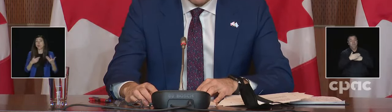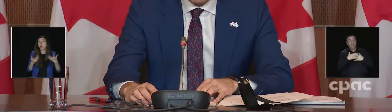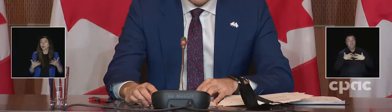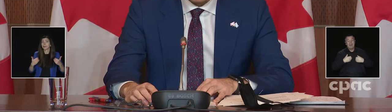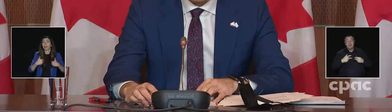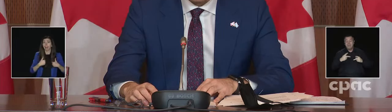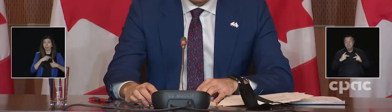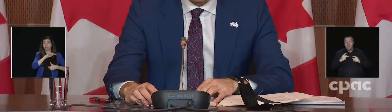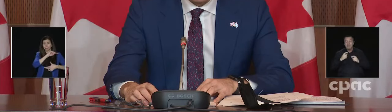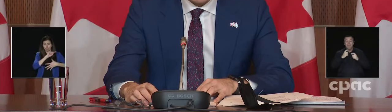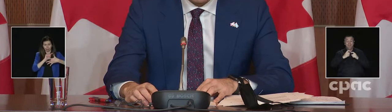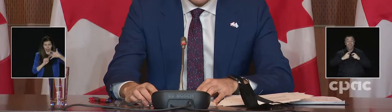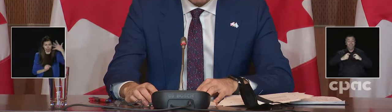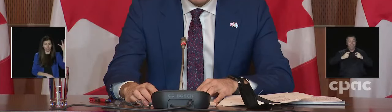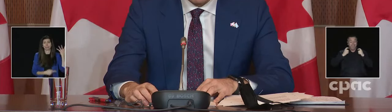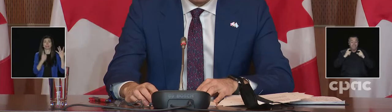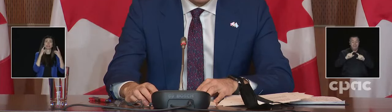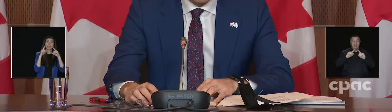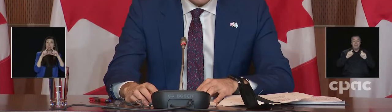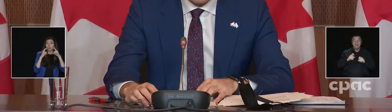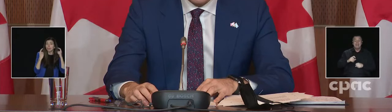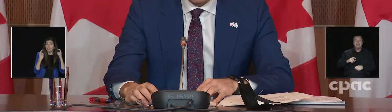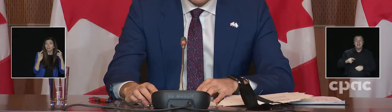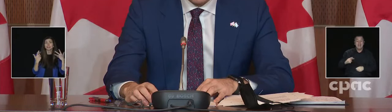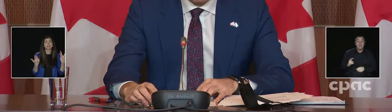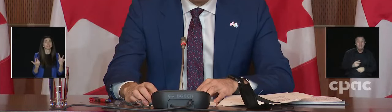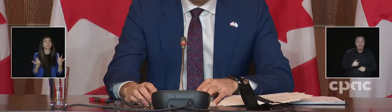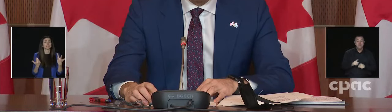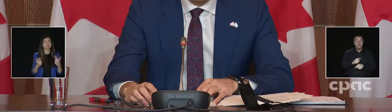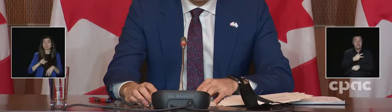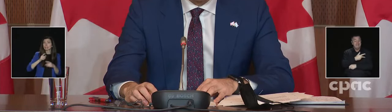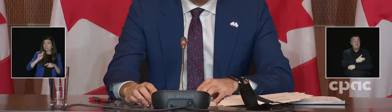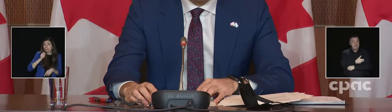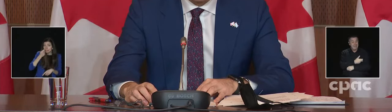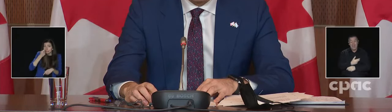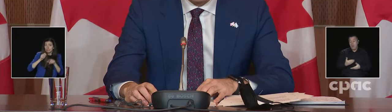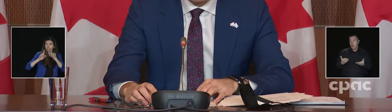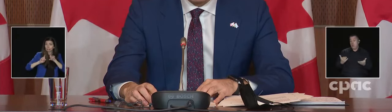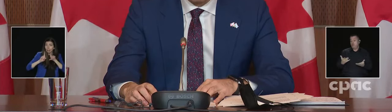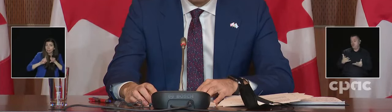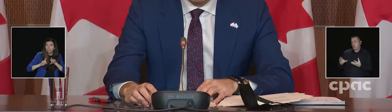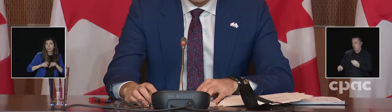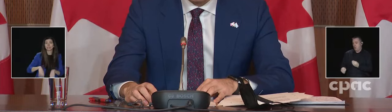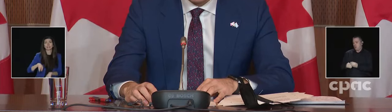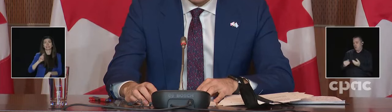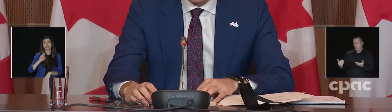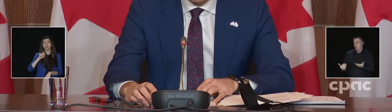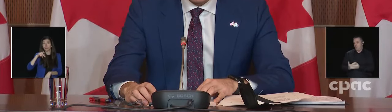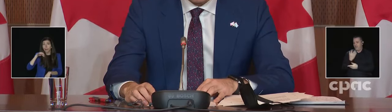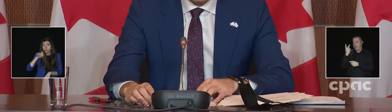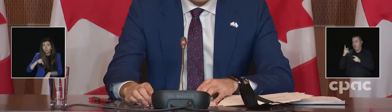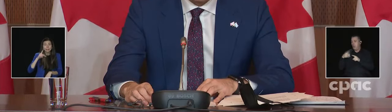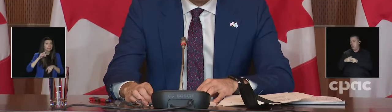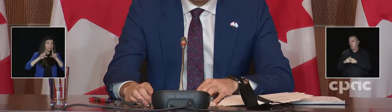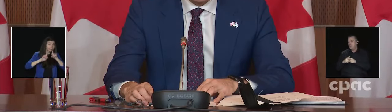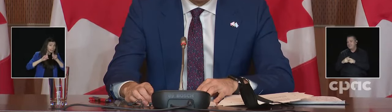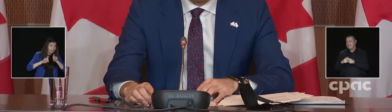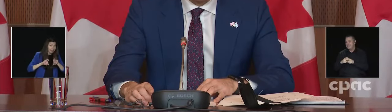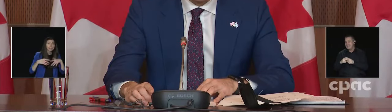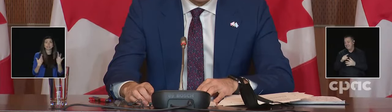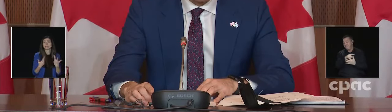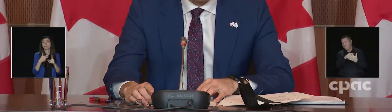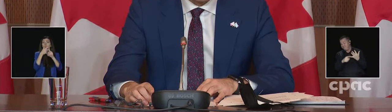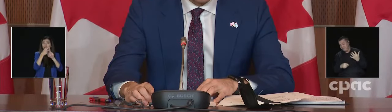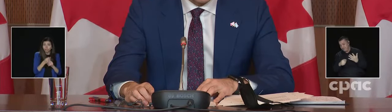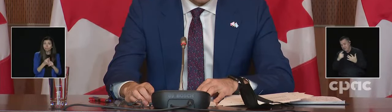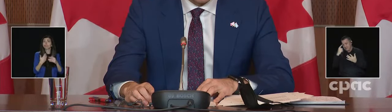le port du masque, les tests rapides et les vaccins, aujourd'hui, nous ajoutons un nouvel outil dans notre arsenal